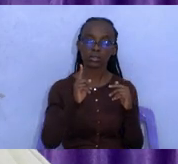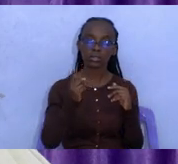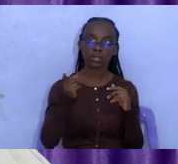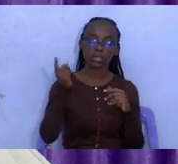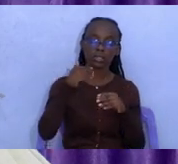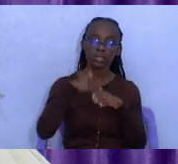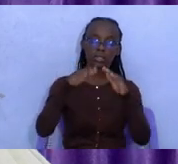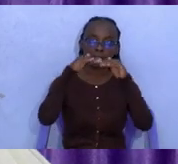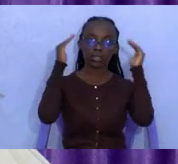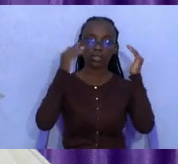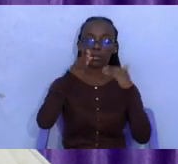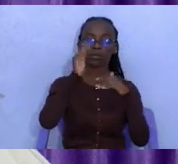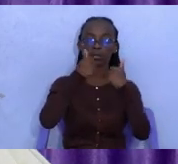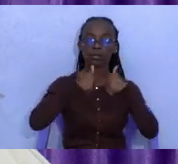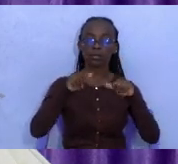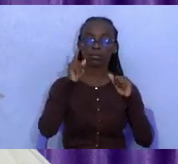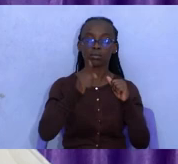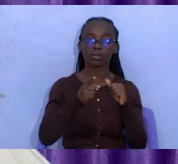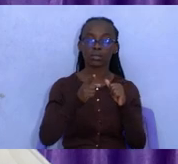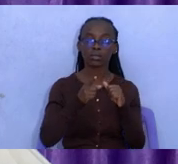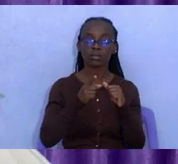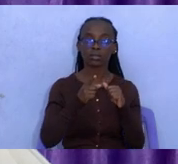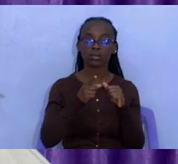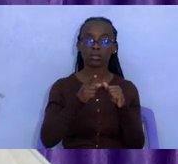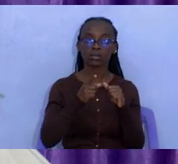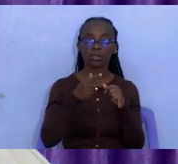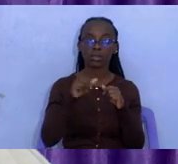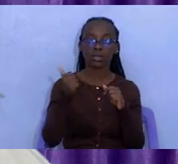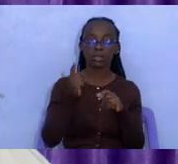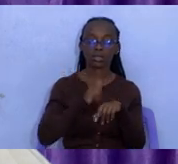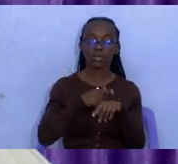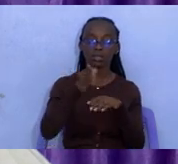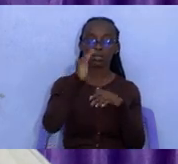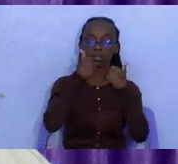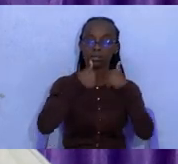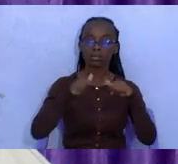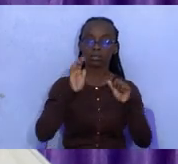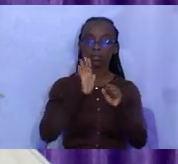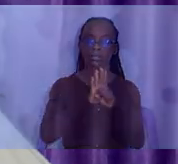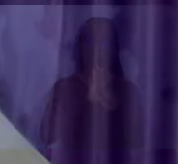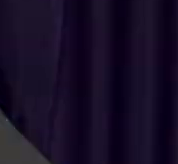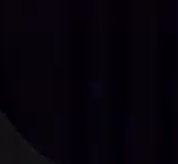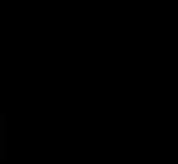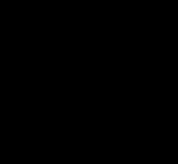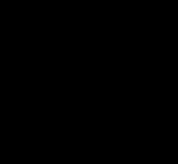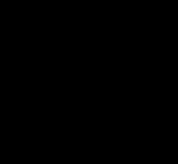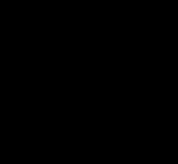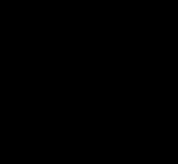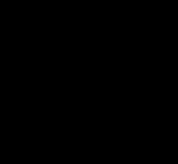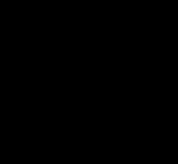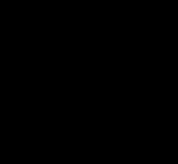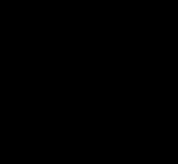ufalme. God bless you, God bless you, God bless you. Hadi wakati mwingine, Mungu akubariki sana. Amen.